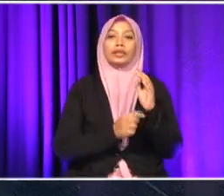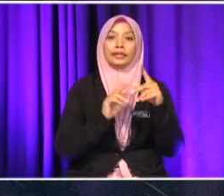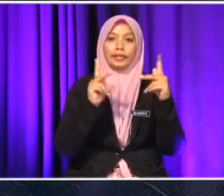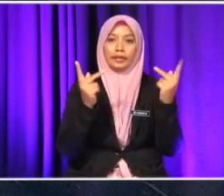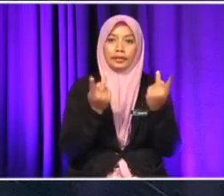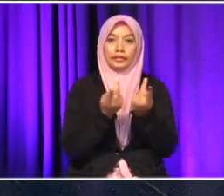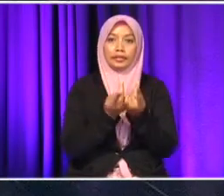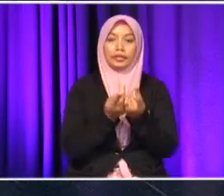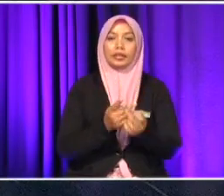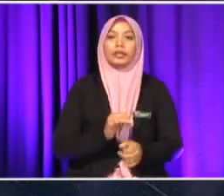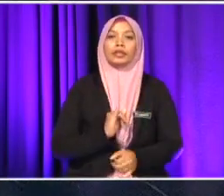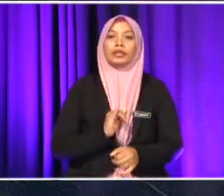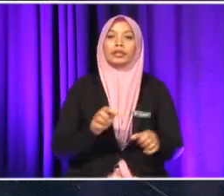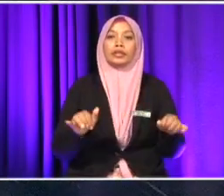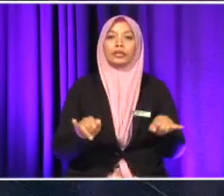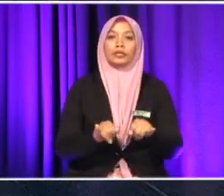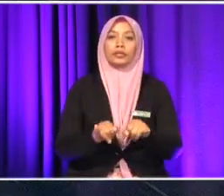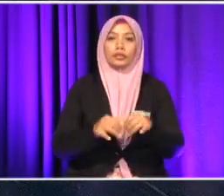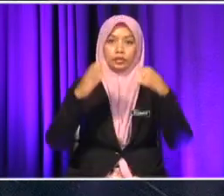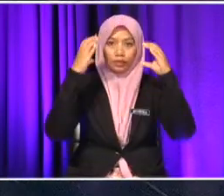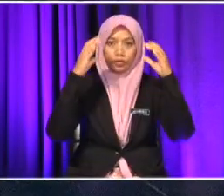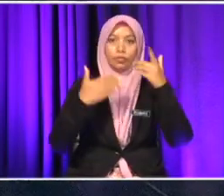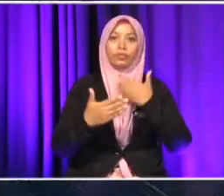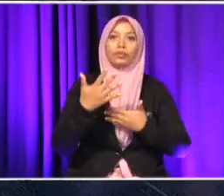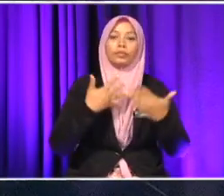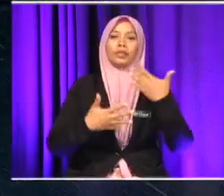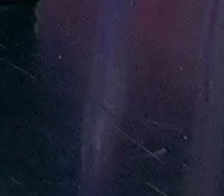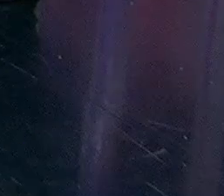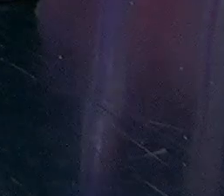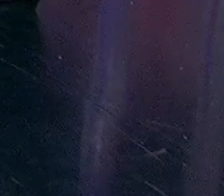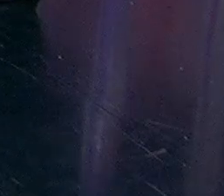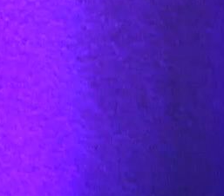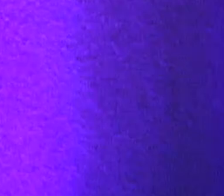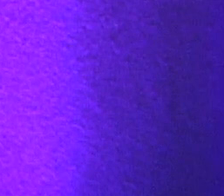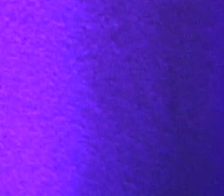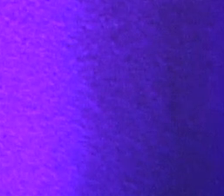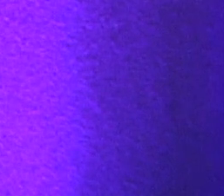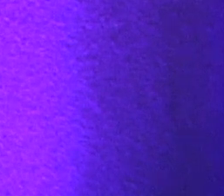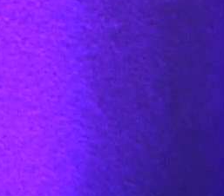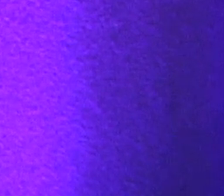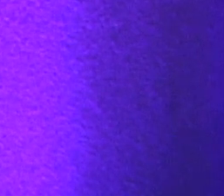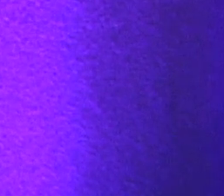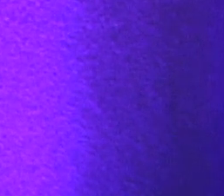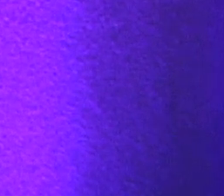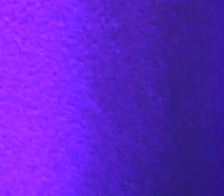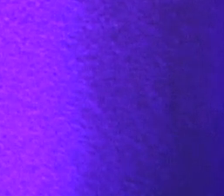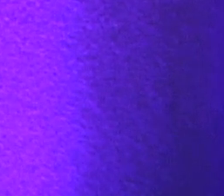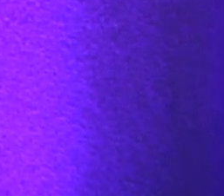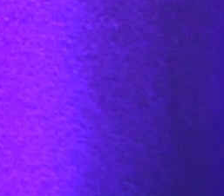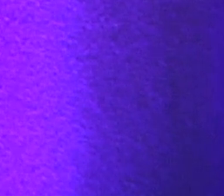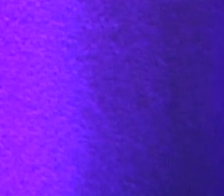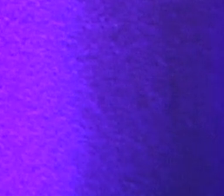ingin memperkenalkan juru bahasa isyarat kita kali ini yaitu Siti Zubaidah apa kabar